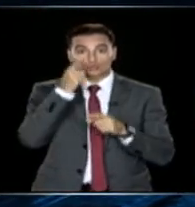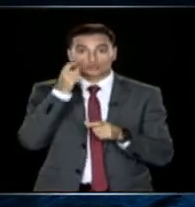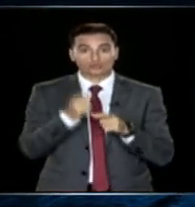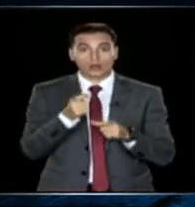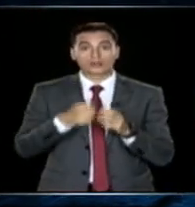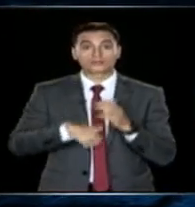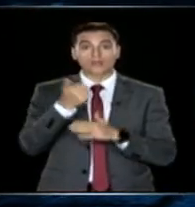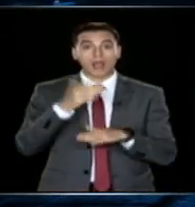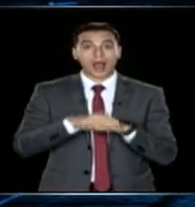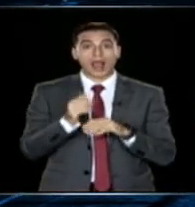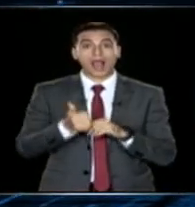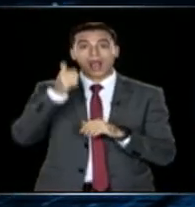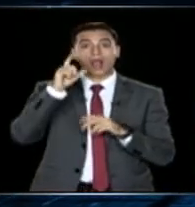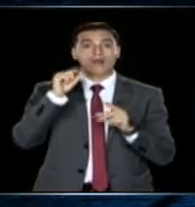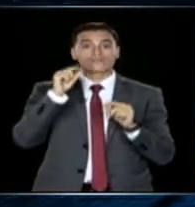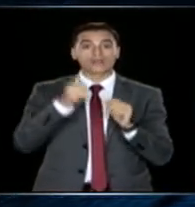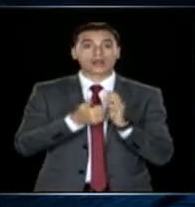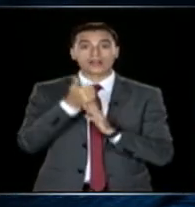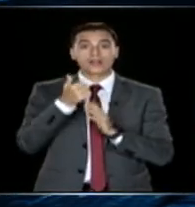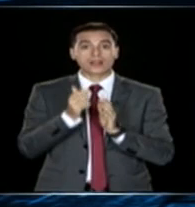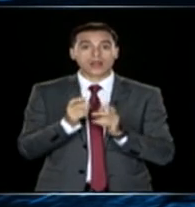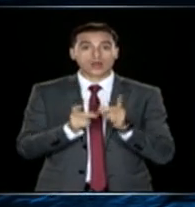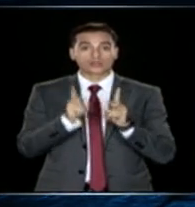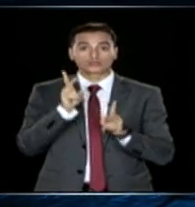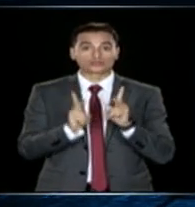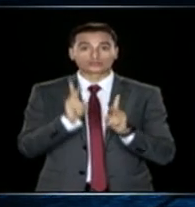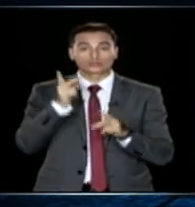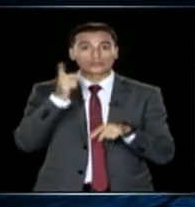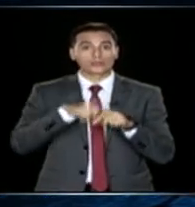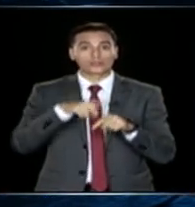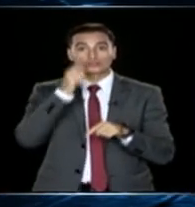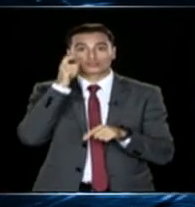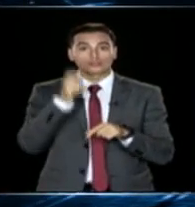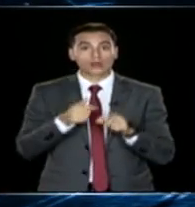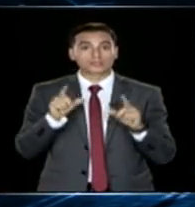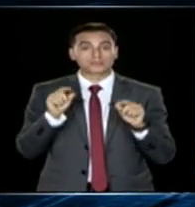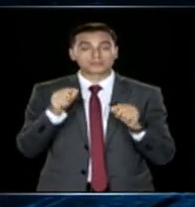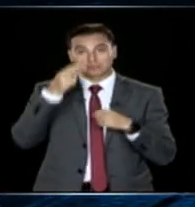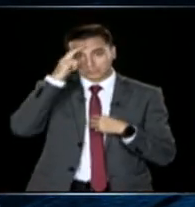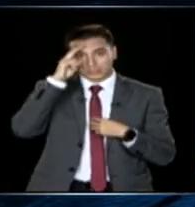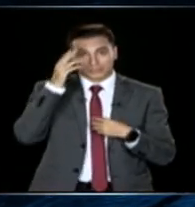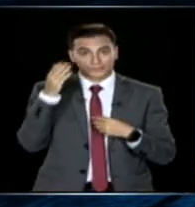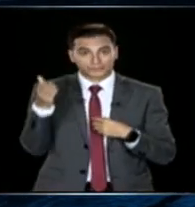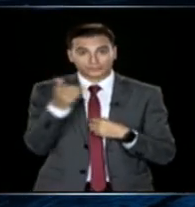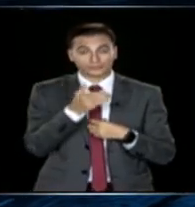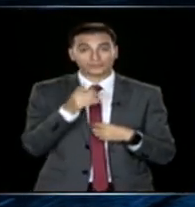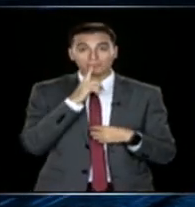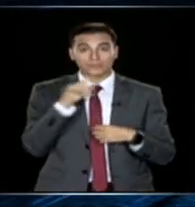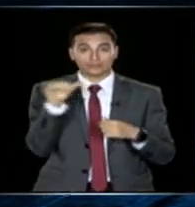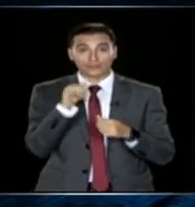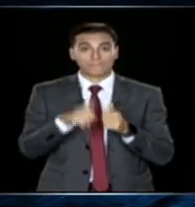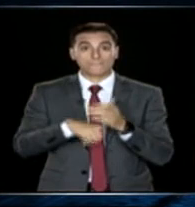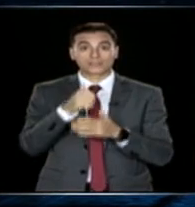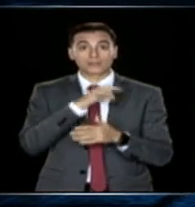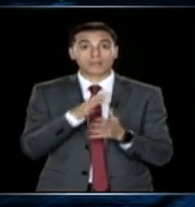اللي حيحصل على لقب أفضل لاعب؟ ومين هو اللاعب المثالي؟ أما المكسب الأكبر إن كل إجابة صحيحة في